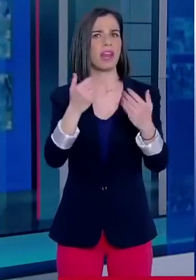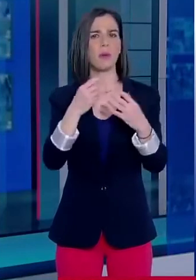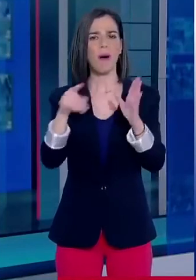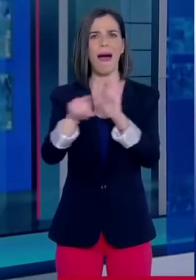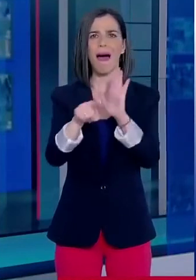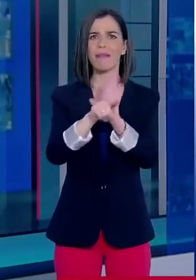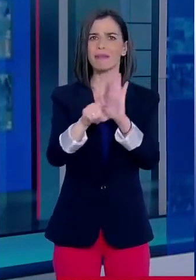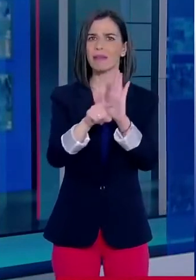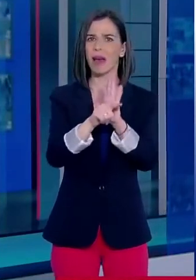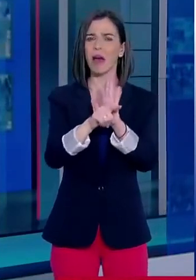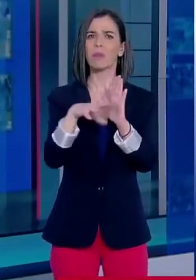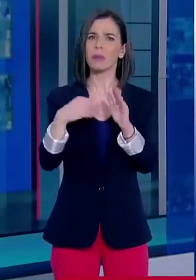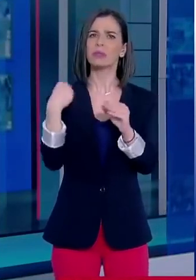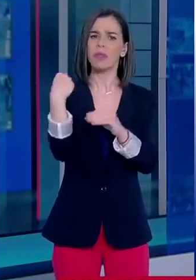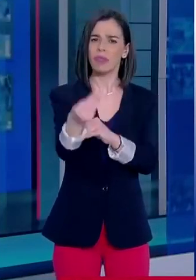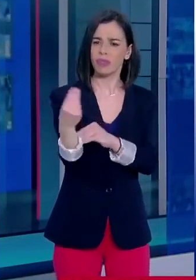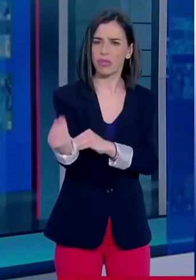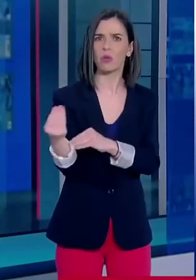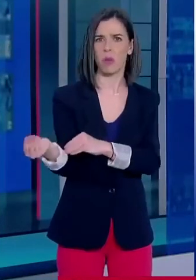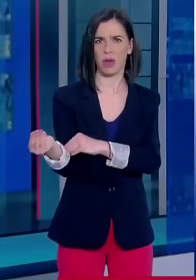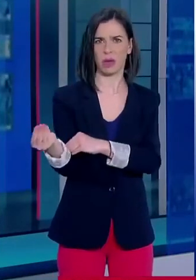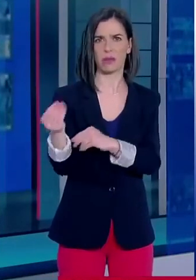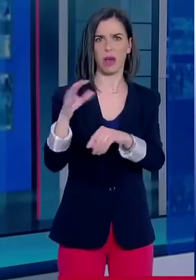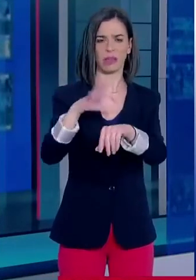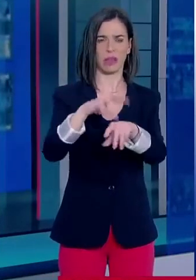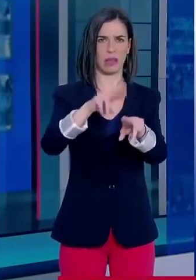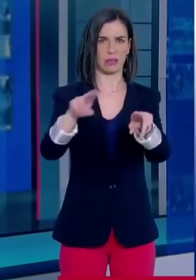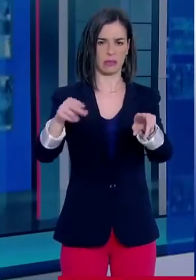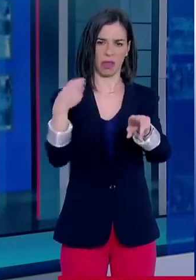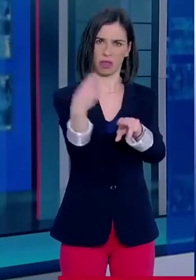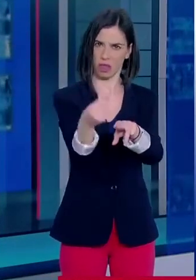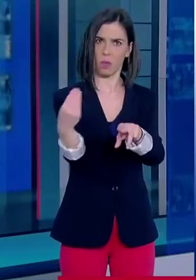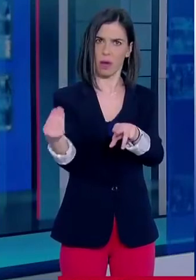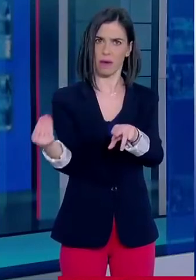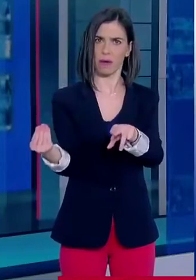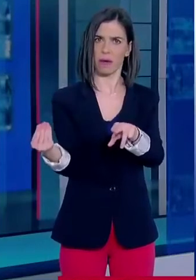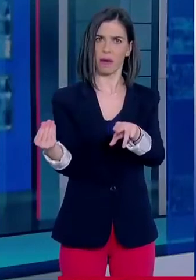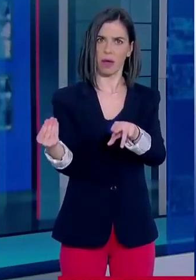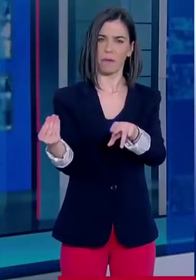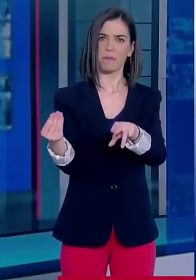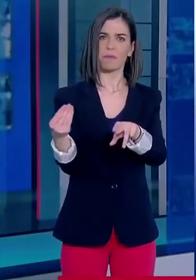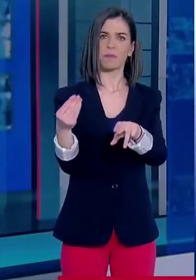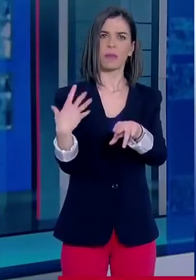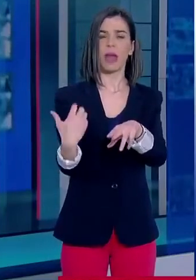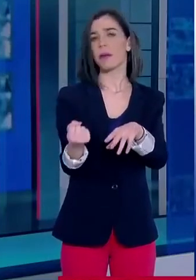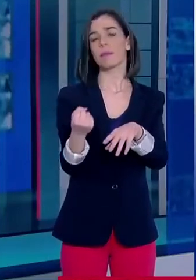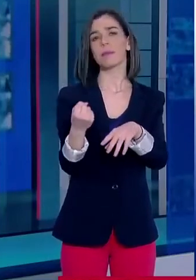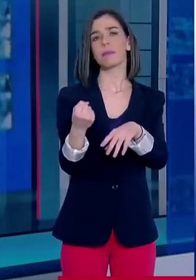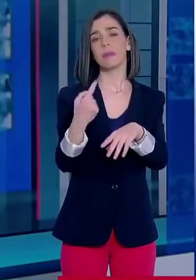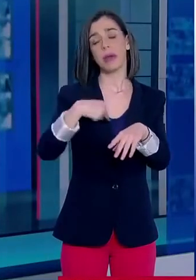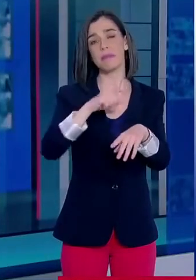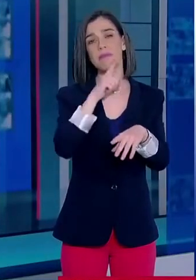επιπλοκές από το σχήμα το οποίο δίνεται κατά κόρον στα ελληνικά νοσοκομεία. Και θεωρώ ότι ένα από τα προτερήματα που είχαμε στην αντιμετώπιση